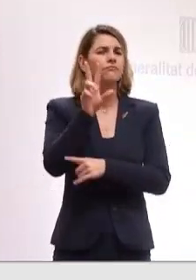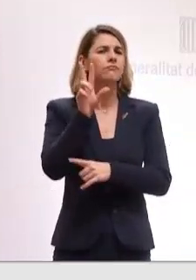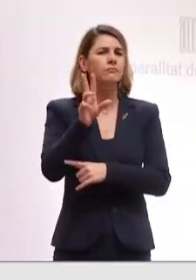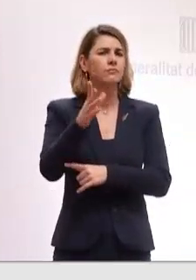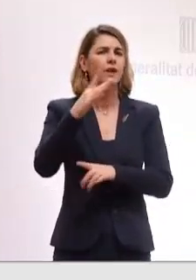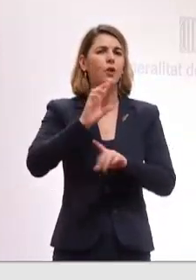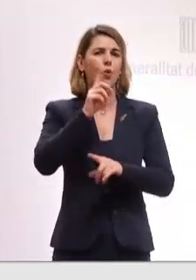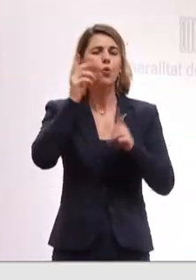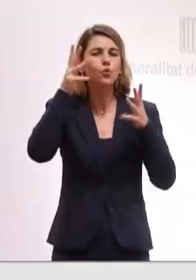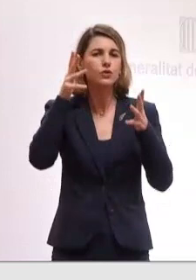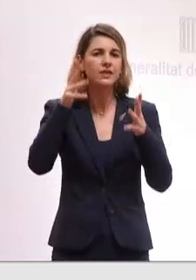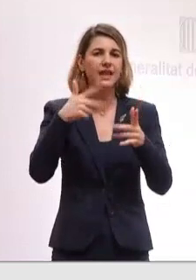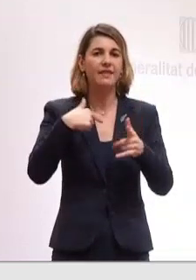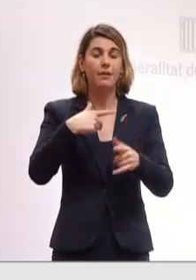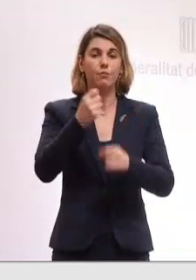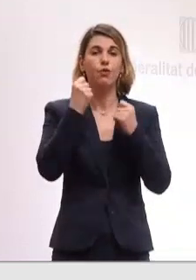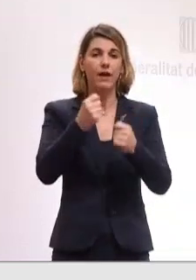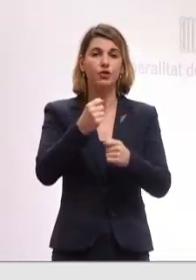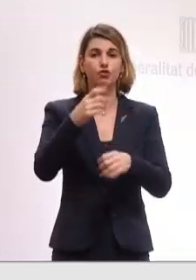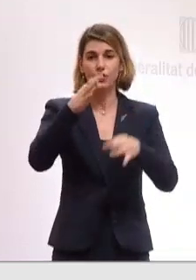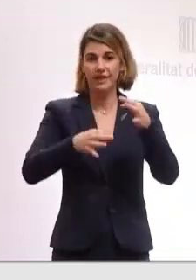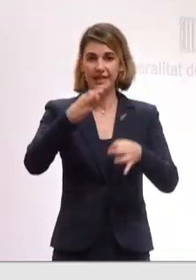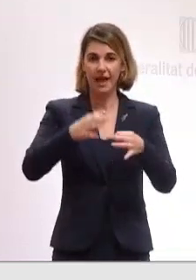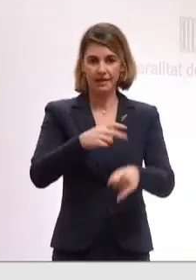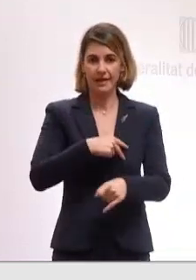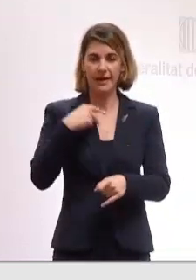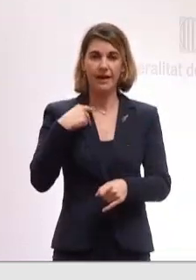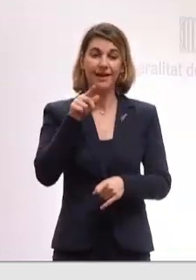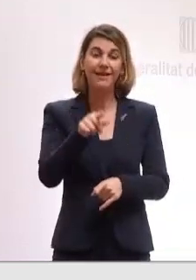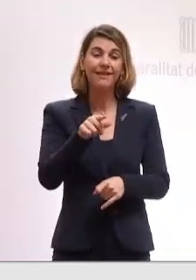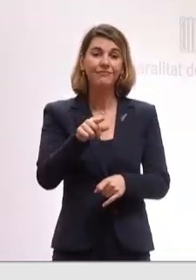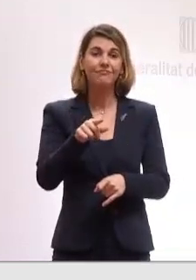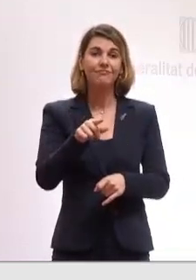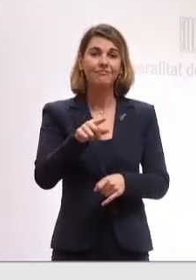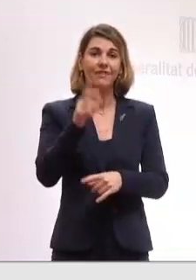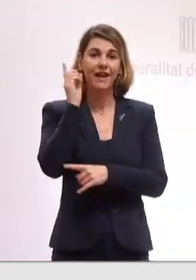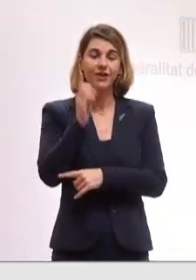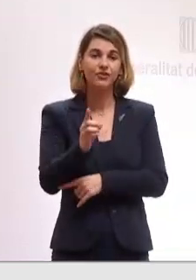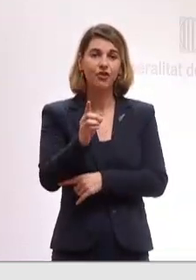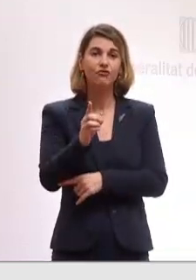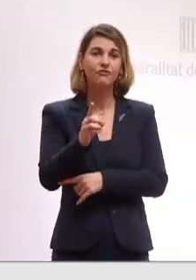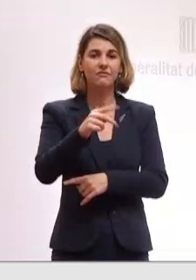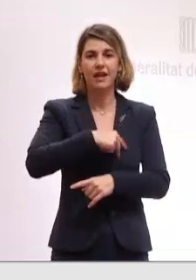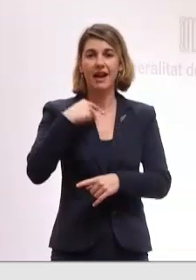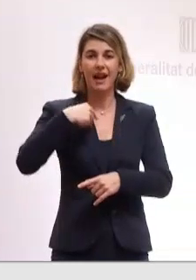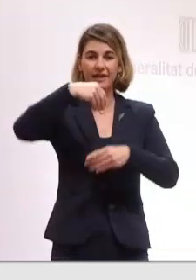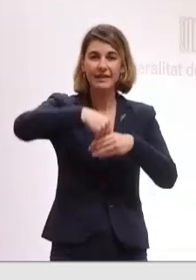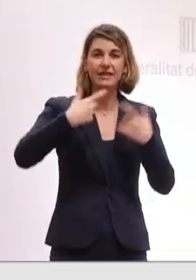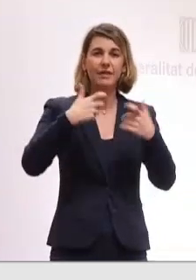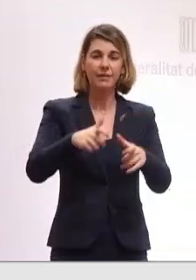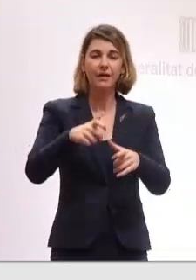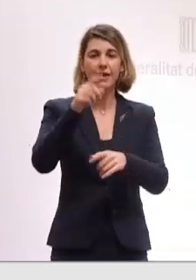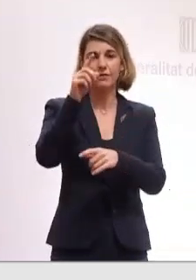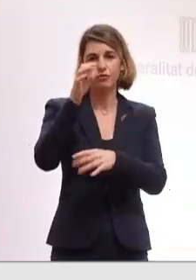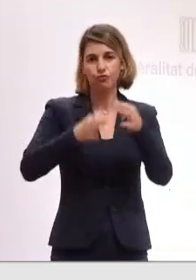Consell General del Poder Judicial i ha ocupat diverses direccions generals dins del Departament de Justícia, Drets i